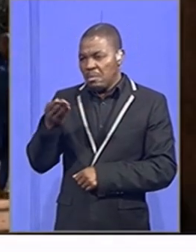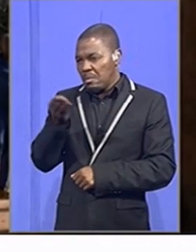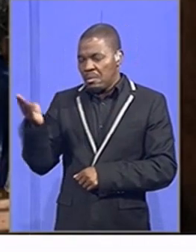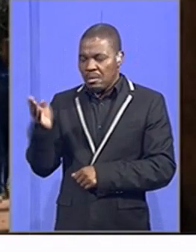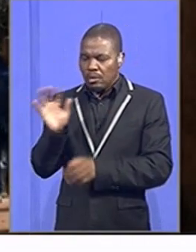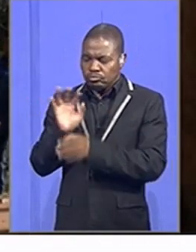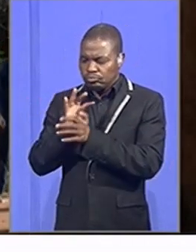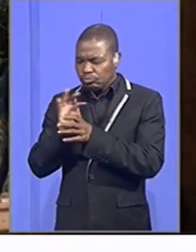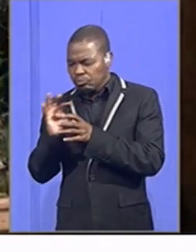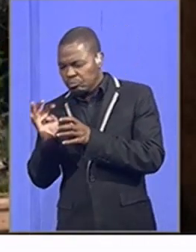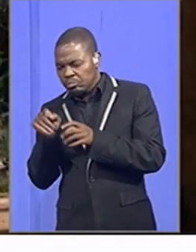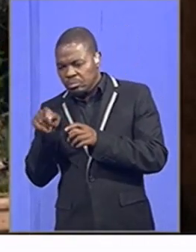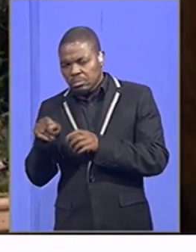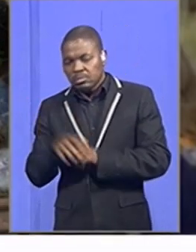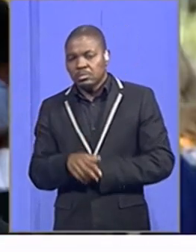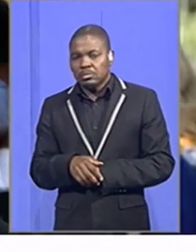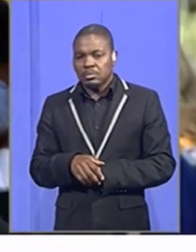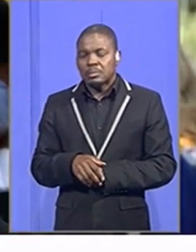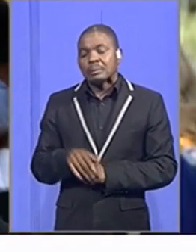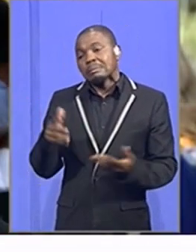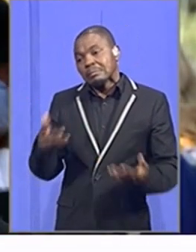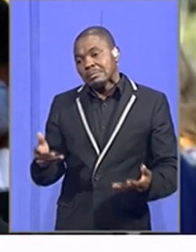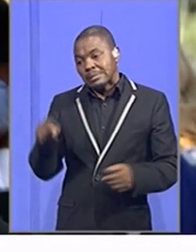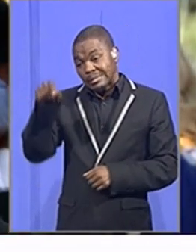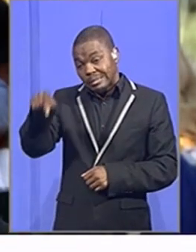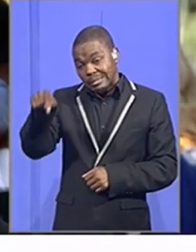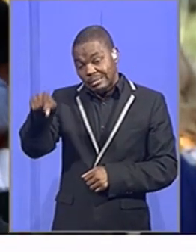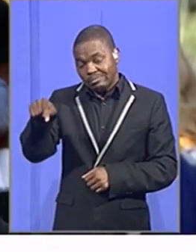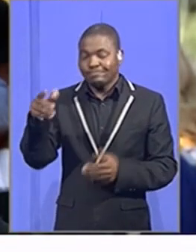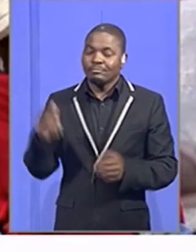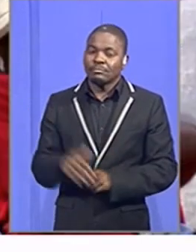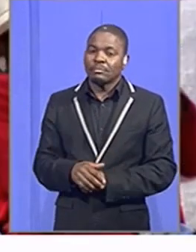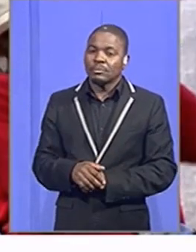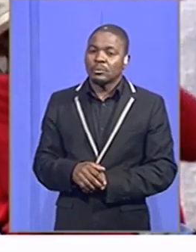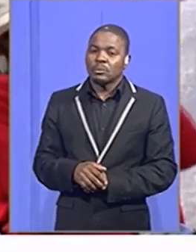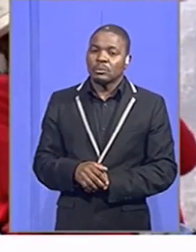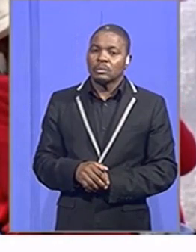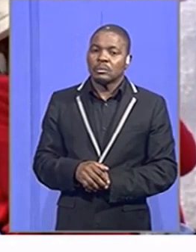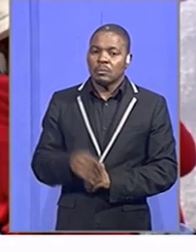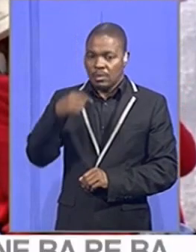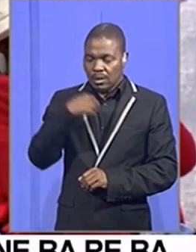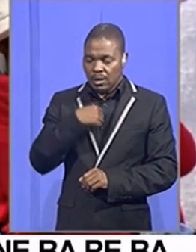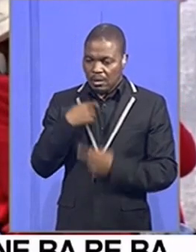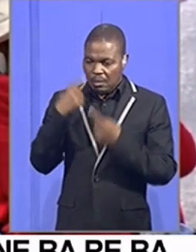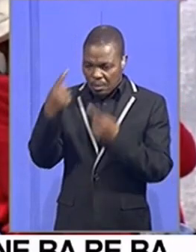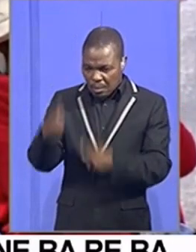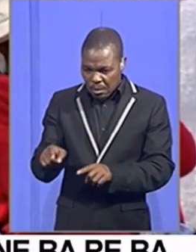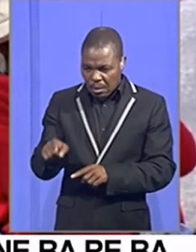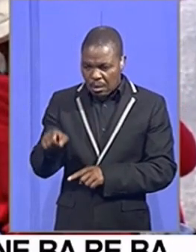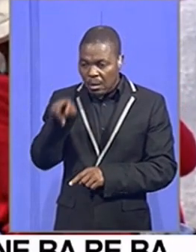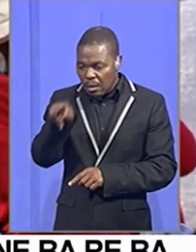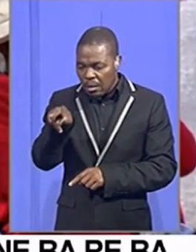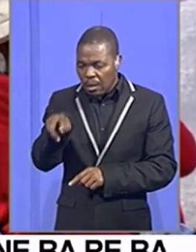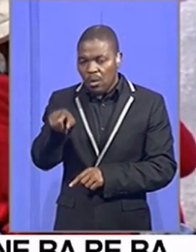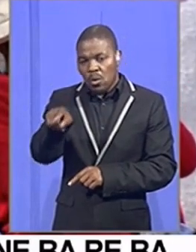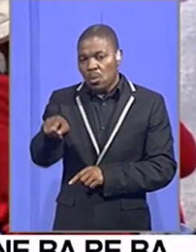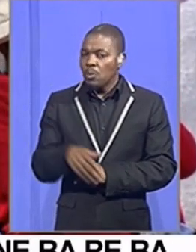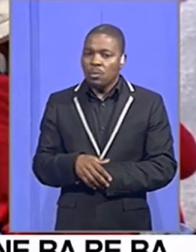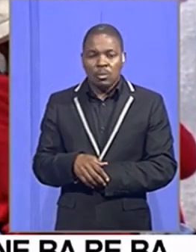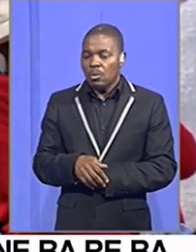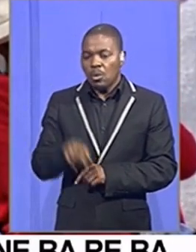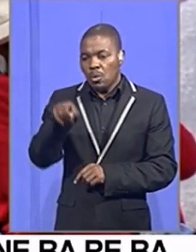fale. So be le gore fo teng fale ka mo fitlhela ga ke tsena fo ene fale ke le gore